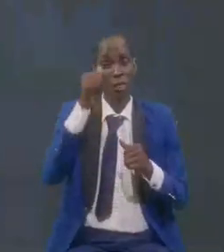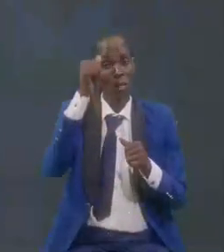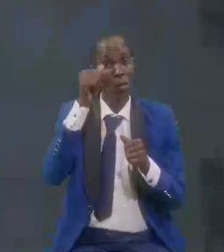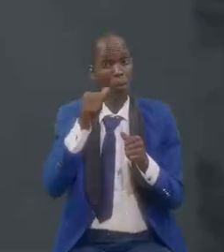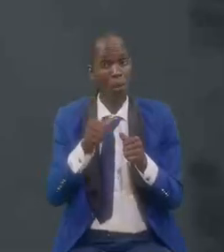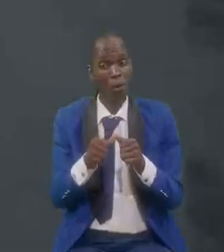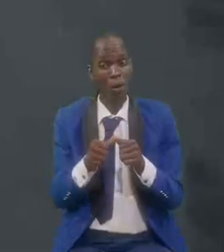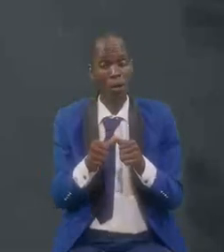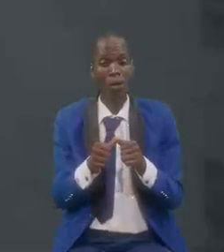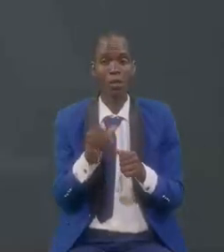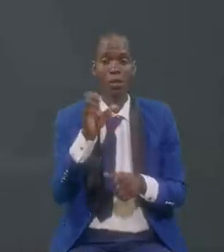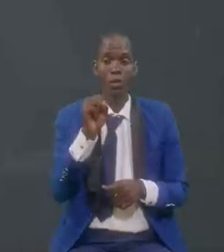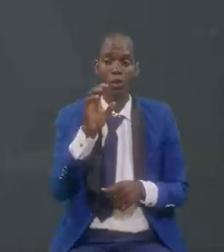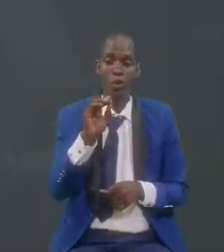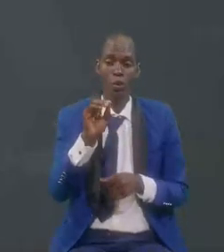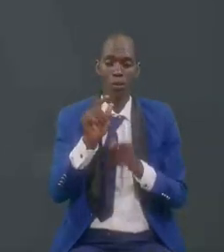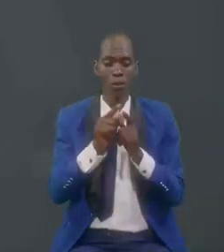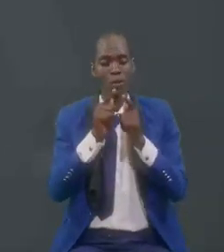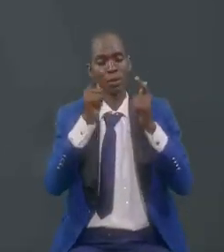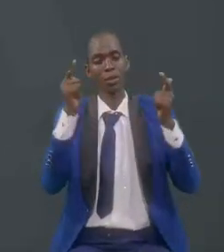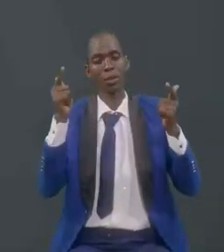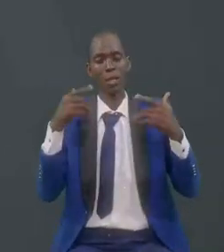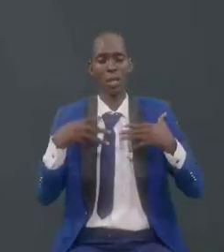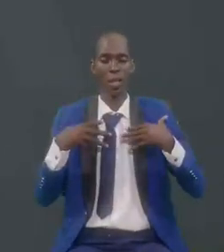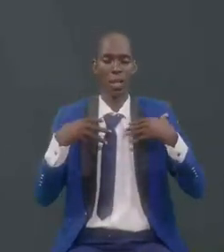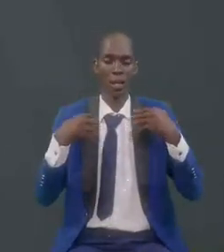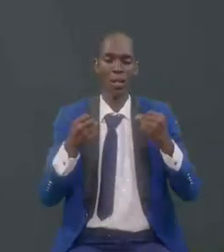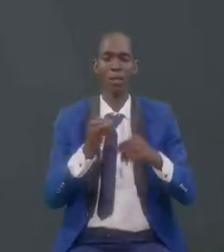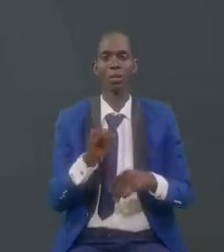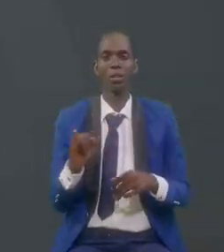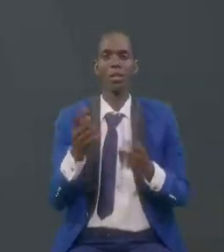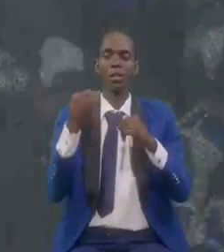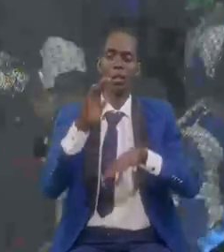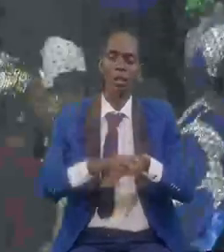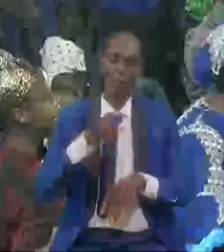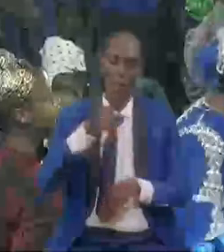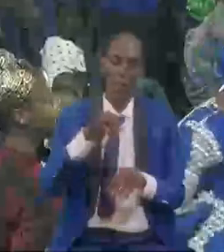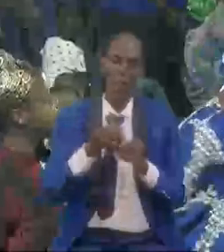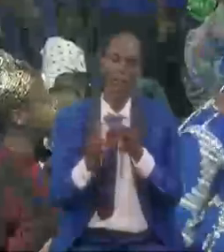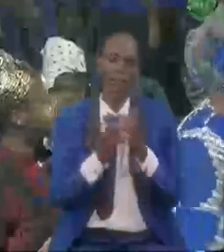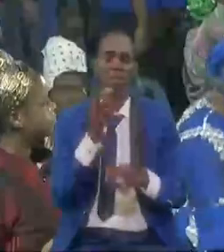Rappelez-vous, un si grand salut venant pour vous.